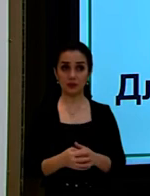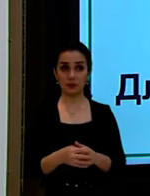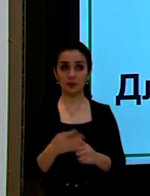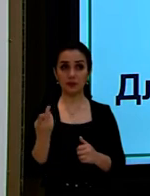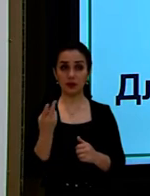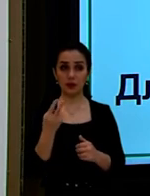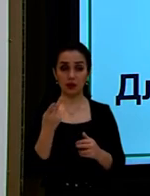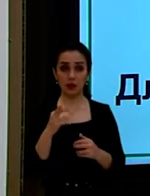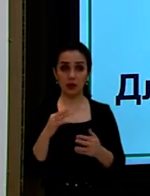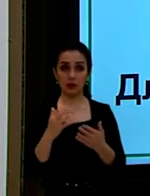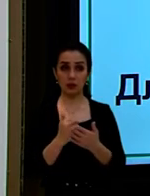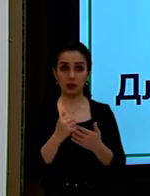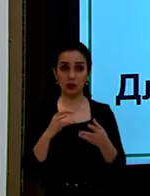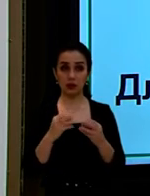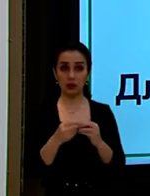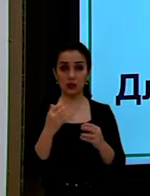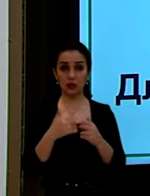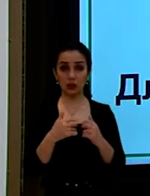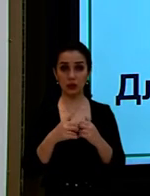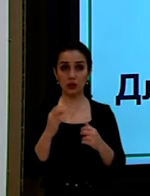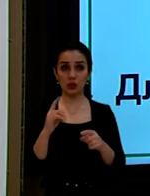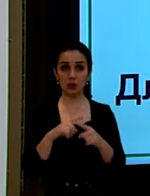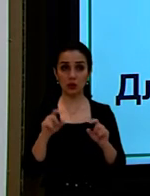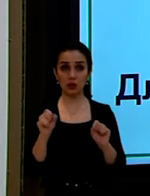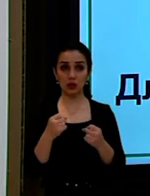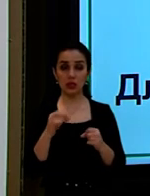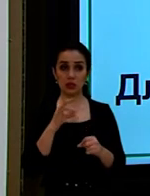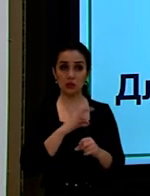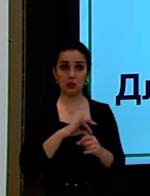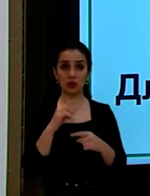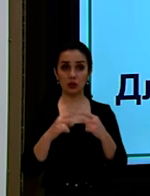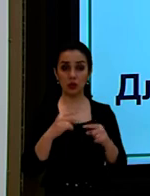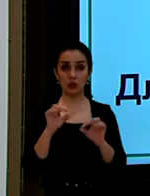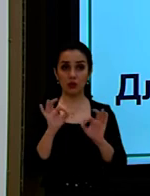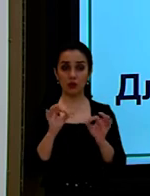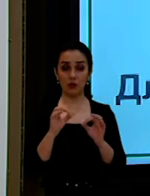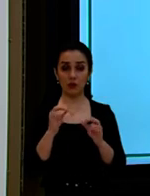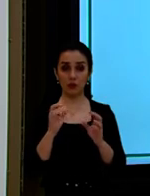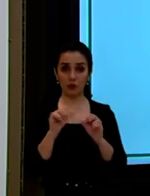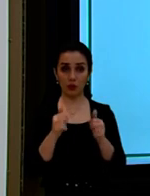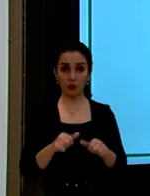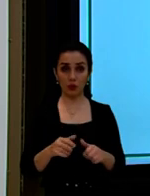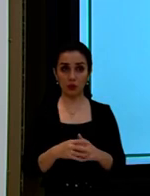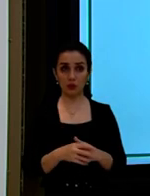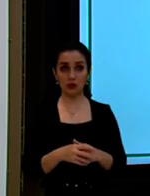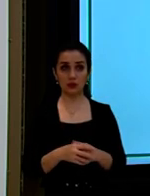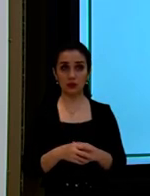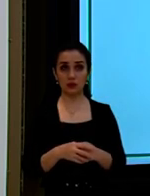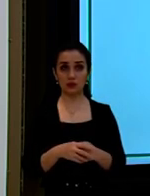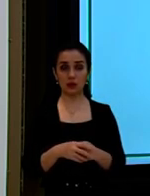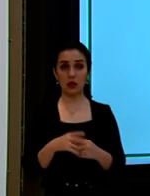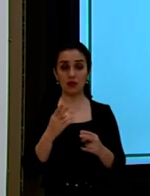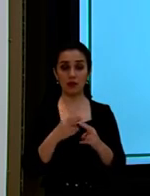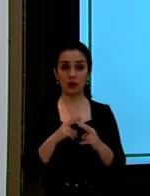для определения средней скорости реакции используют следующую формулу в